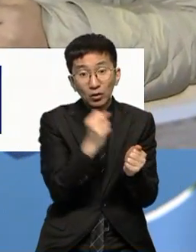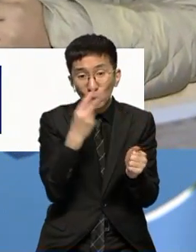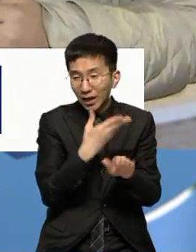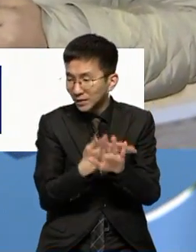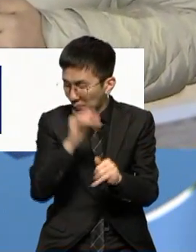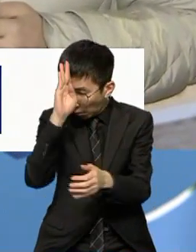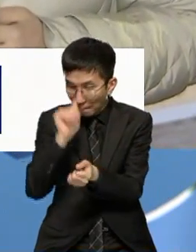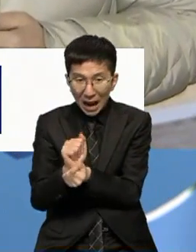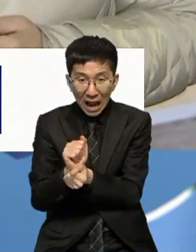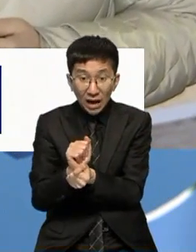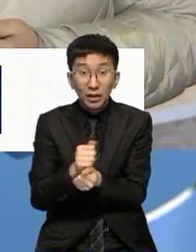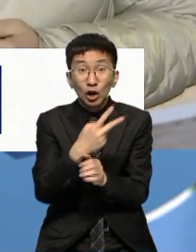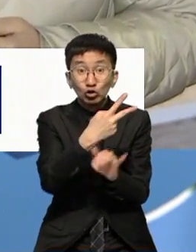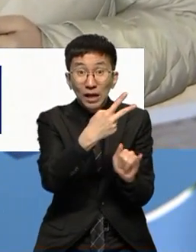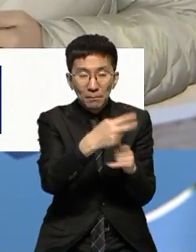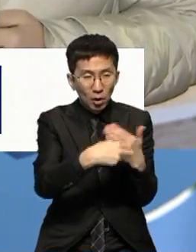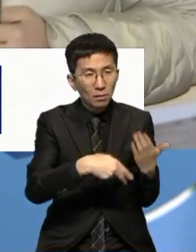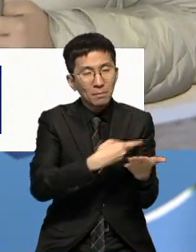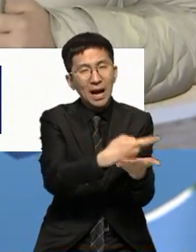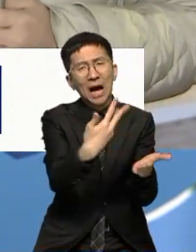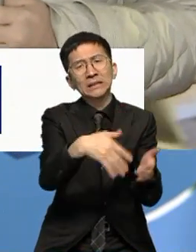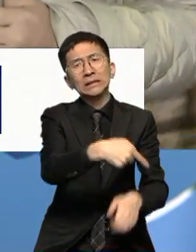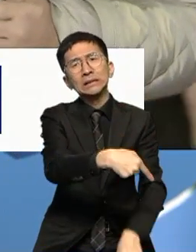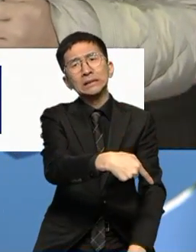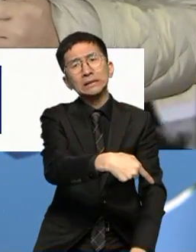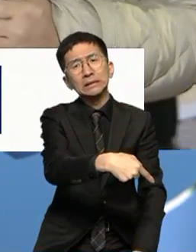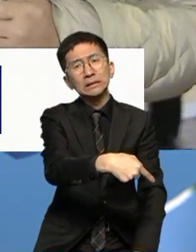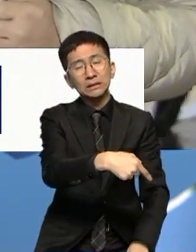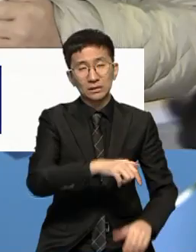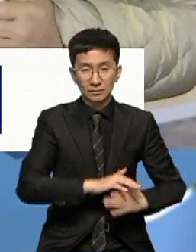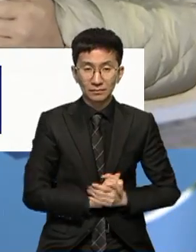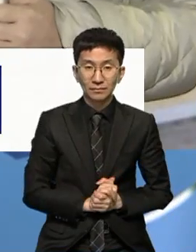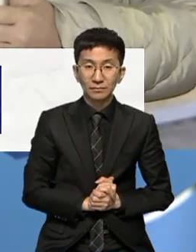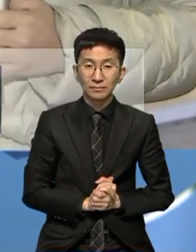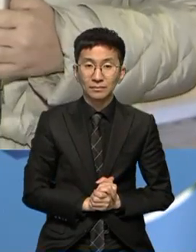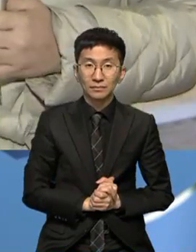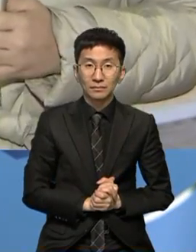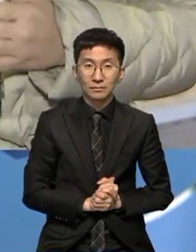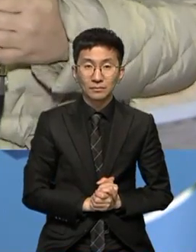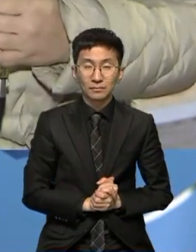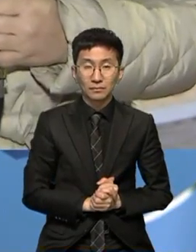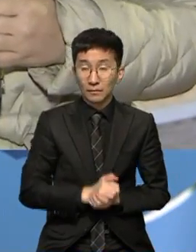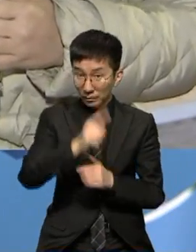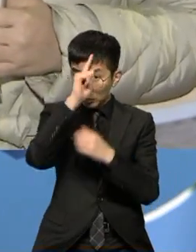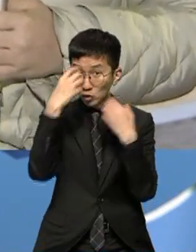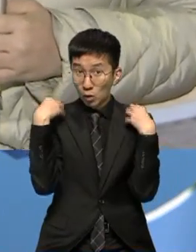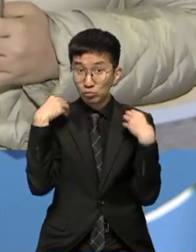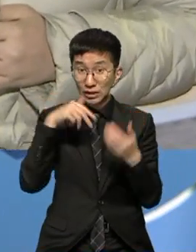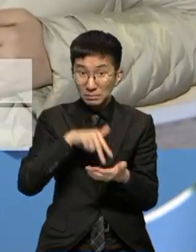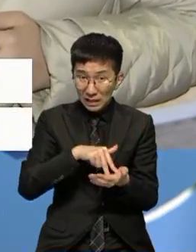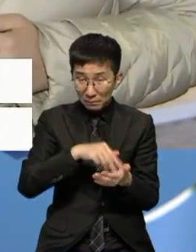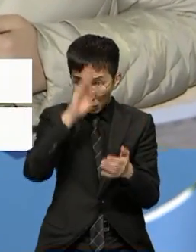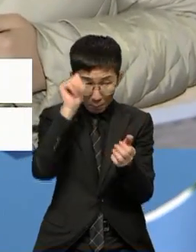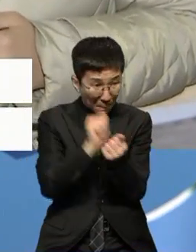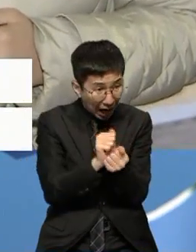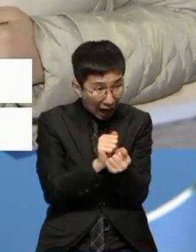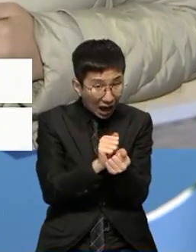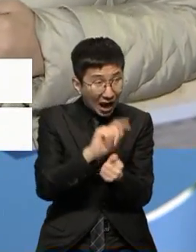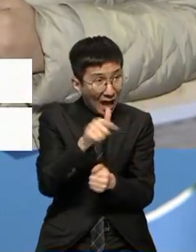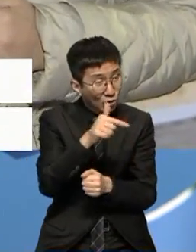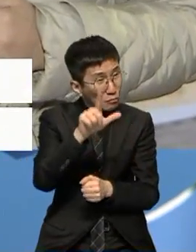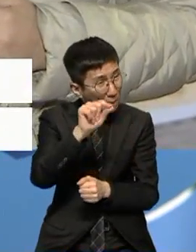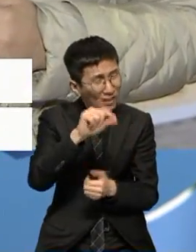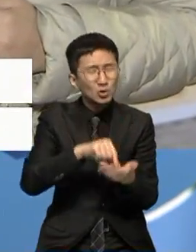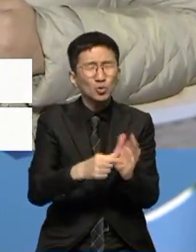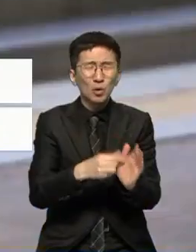2명이 아직 병상을 배정받지 못해 대기하고 있는 걸로 알려졌습니다. 정부는 확진자 1만 명까지는 견딜 수 있지만 그